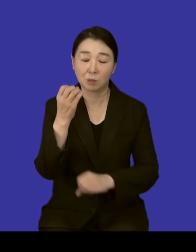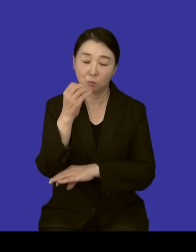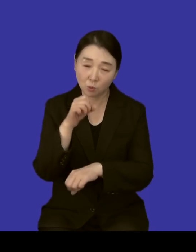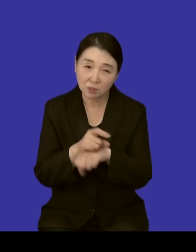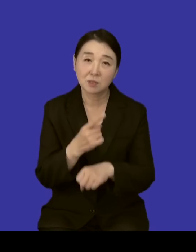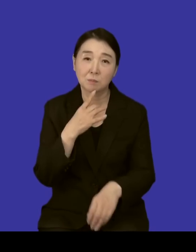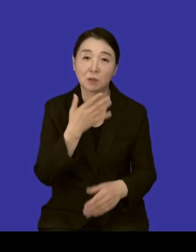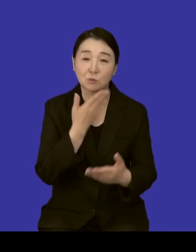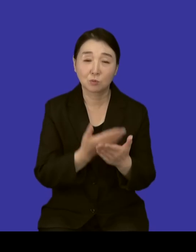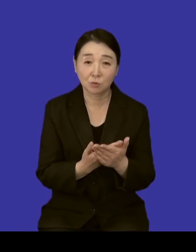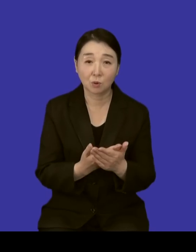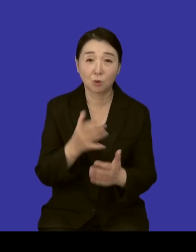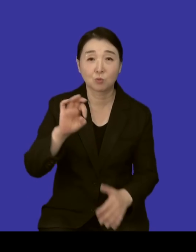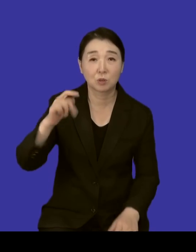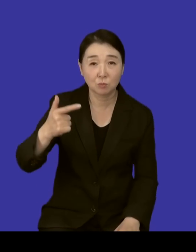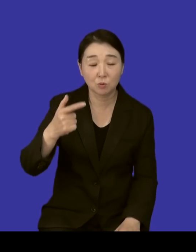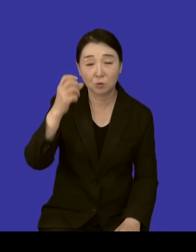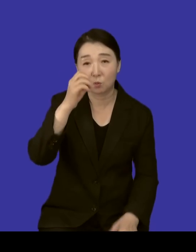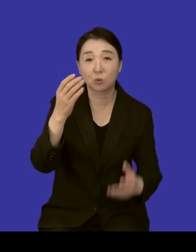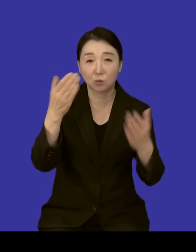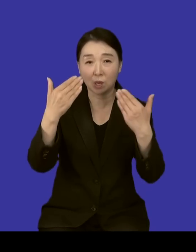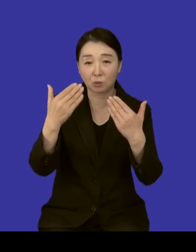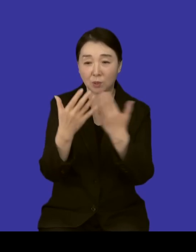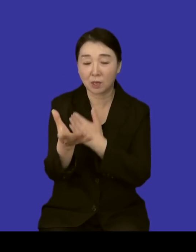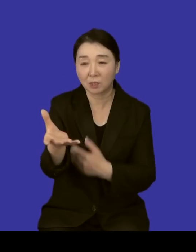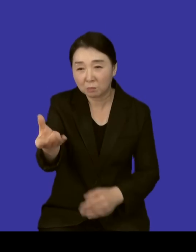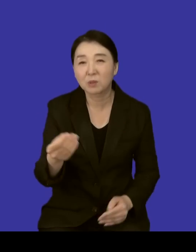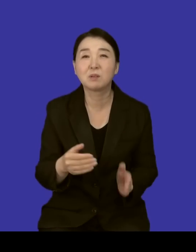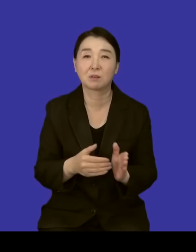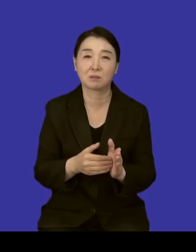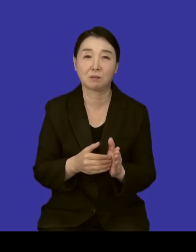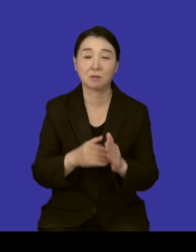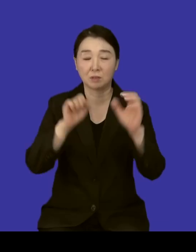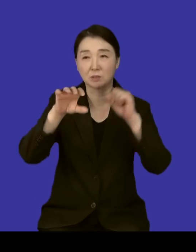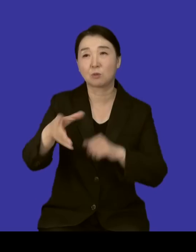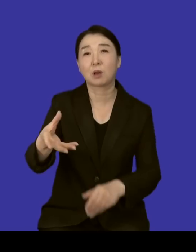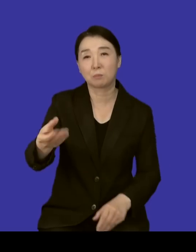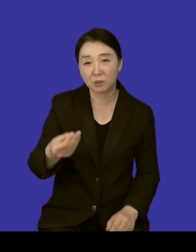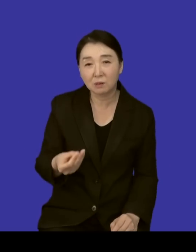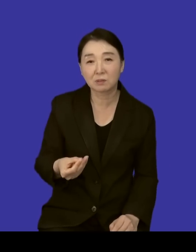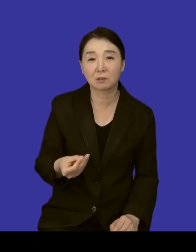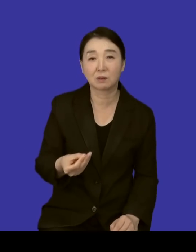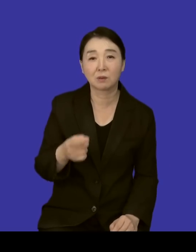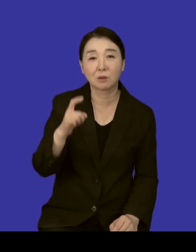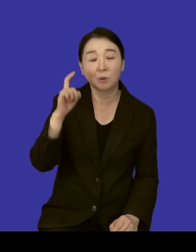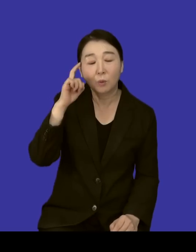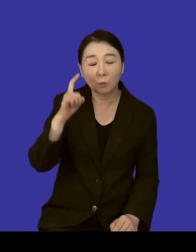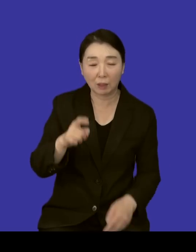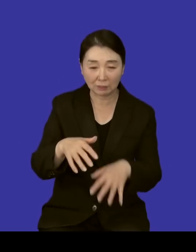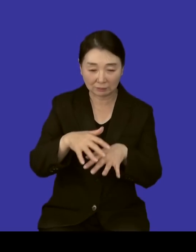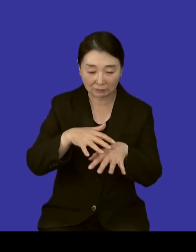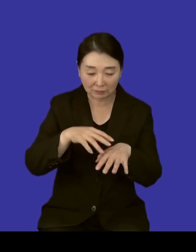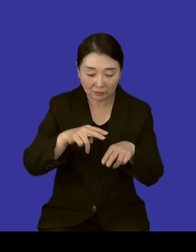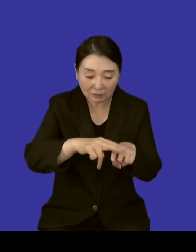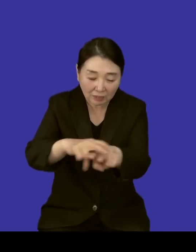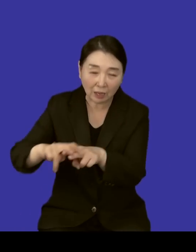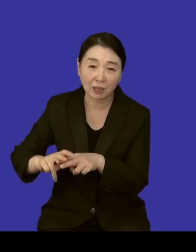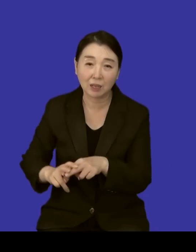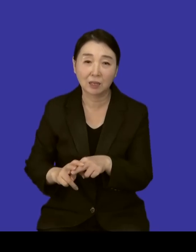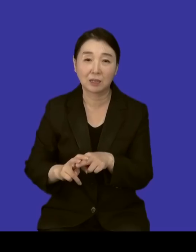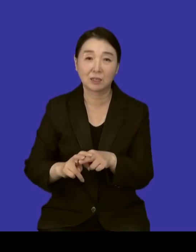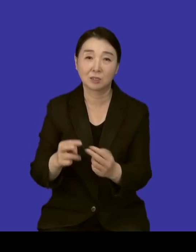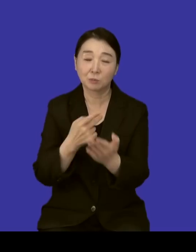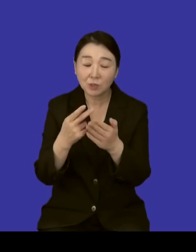없어. 휘문고등학교 강당 빌려서 예, 10년 동안 예. 예배 보셨어요. 강당도 아니고 체육관. 체육관. 그래서 예. 맨날 카페 의자 깔고 맞아, 맞아. 플라스틱 지금도 맞아.